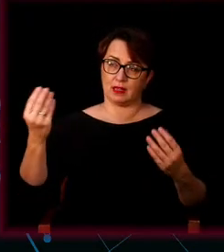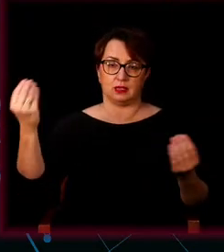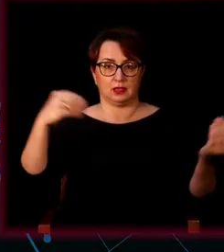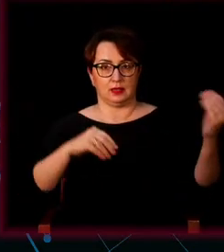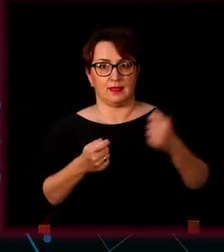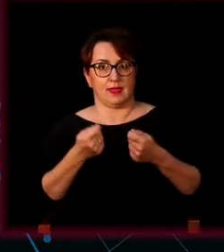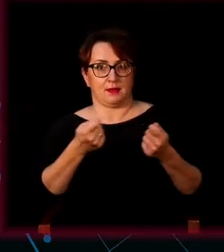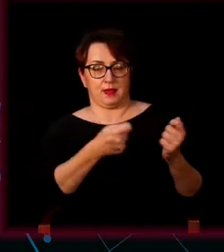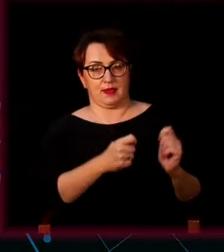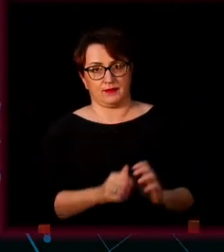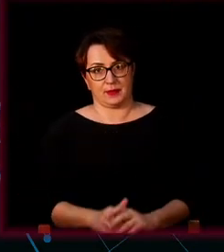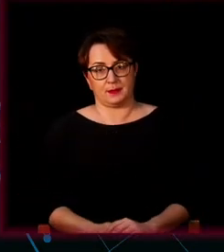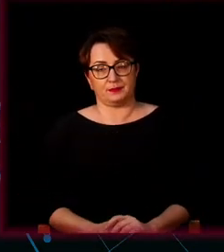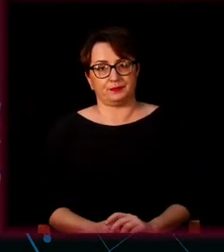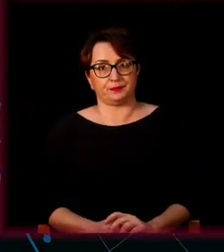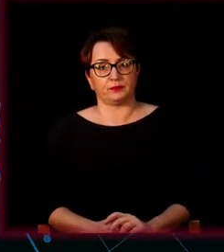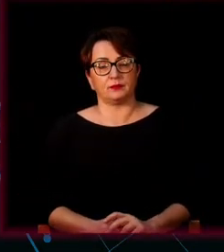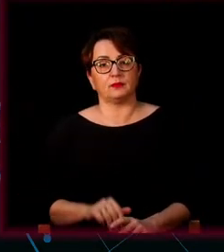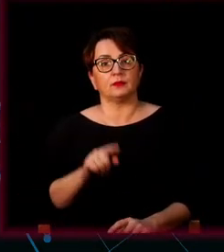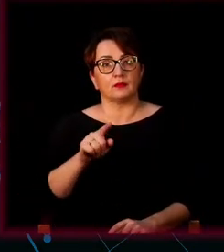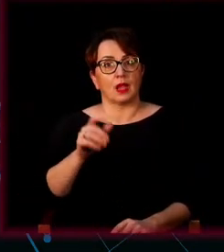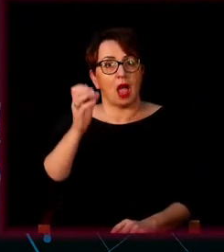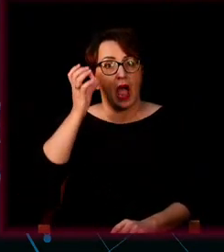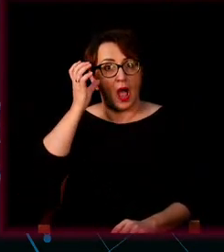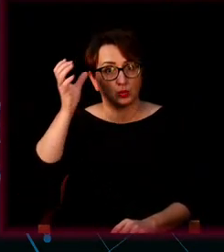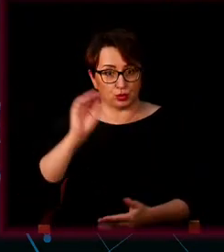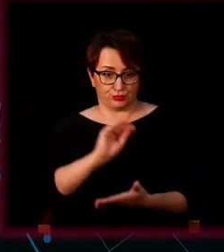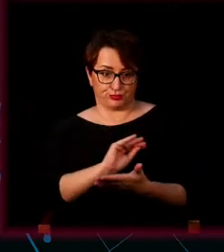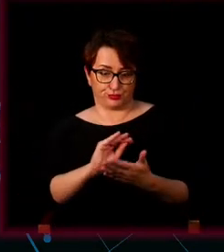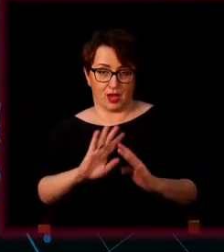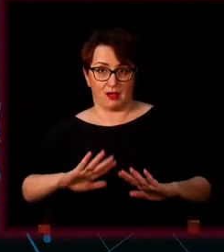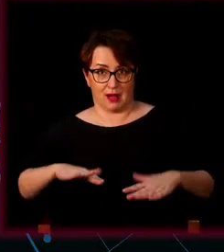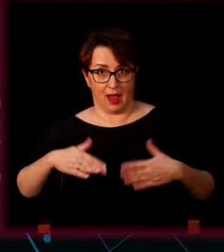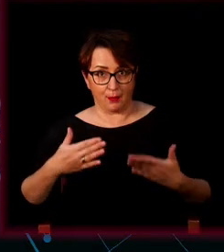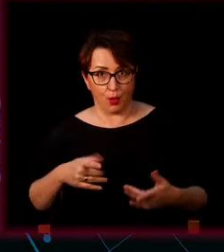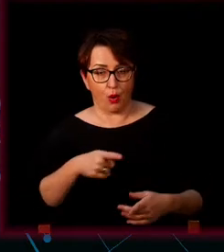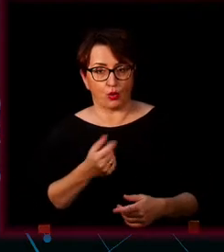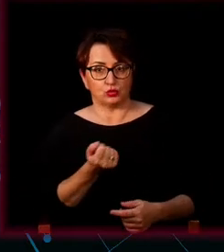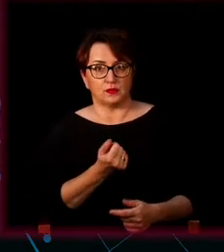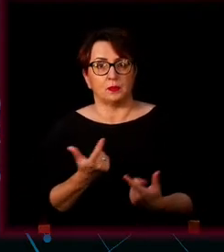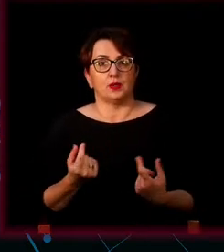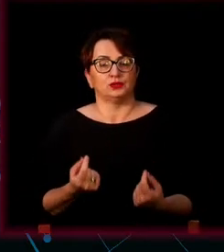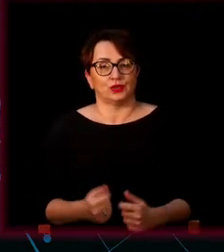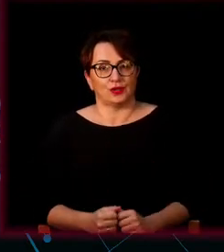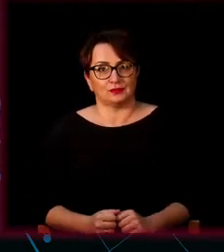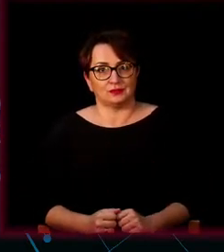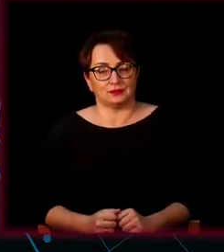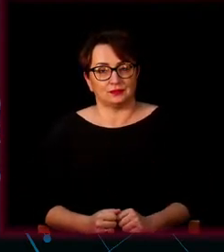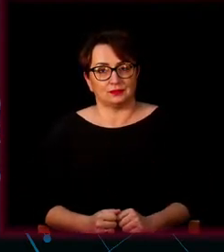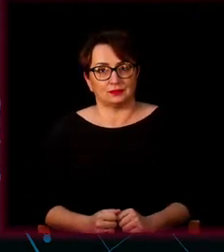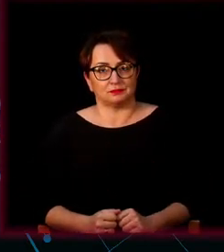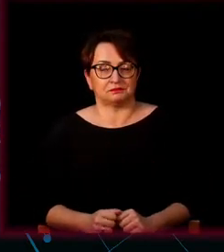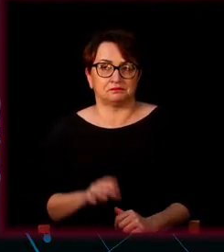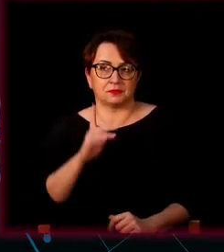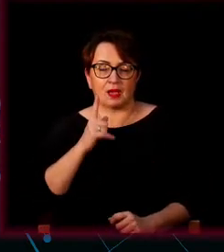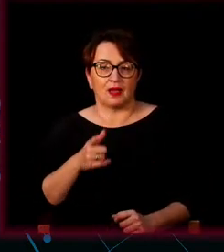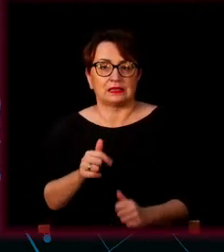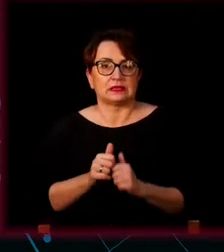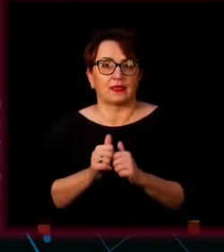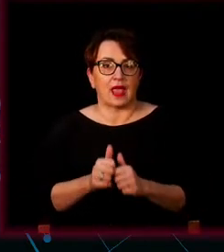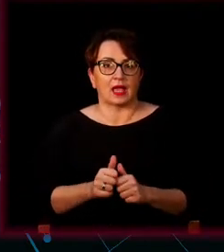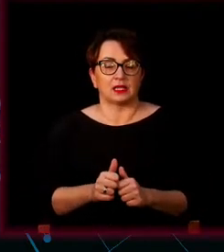sensie Genli A jako autor raportu miałby też służyć, miałby też pełnić funkcję